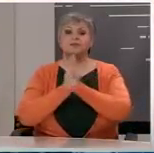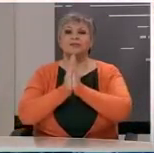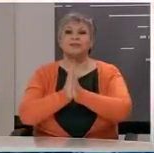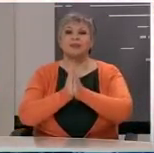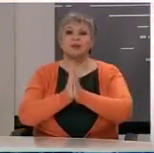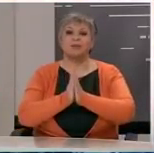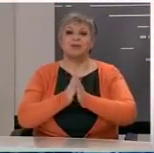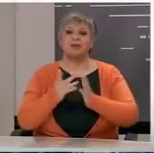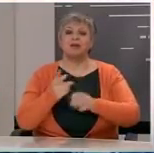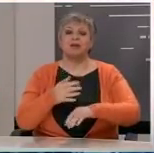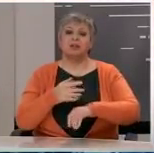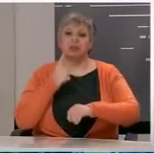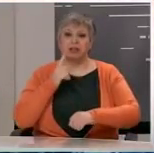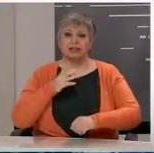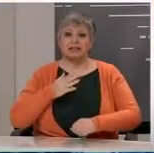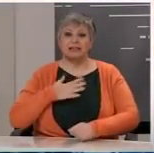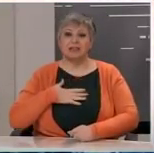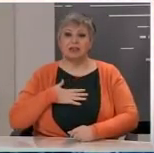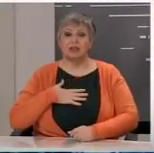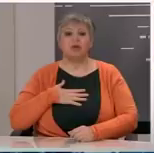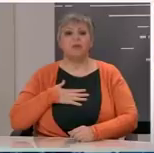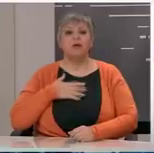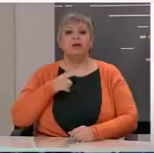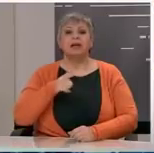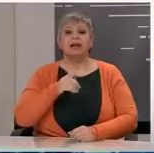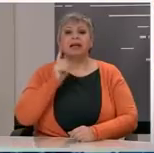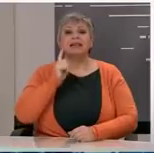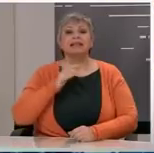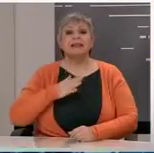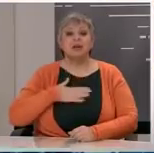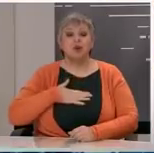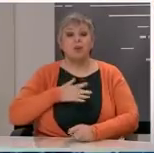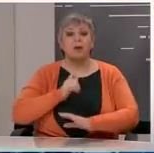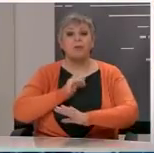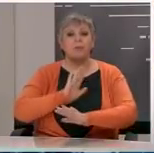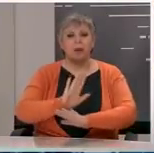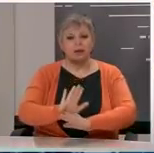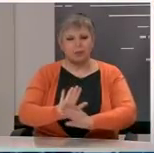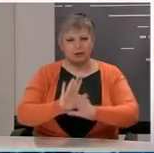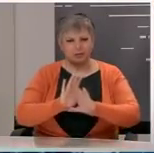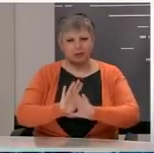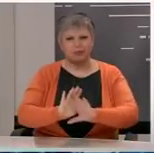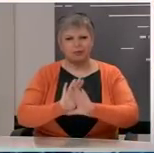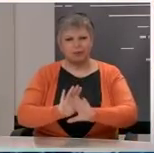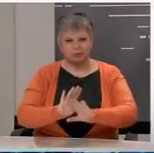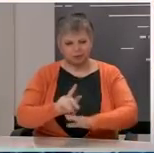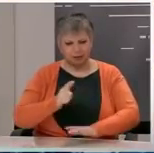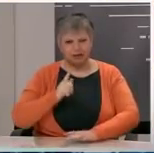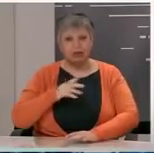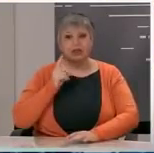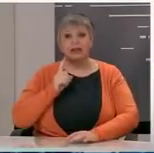και κύριοι συνάδελφοι. Κύριε Υπουργέ, κλείνω. Κύριε Κουρουπλή, όχι. Άλλο θέλω. Μισό λεπτό, κλείνω. Συγγνώμη για τη